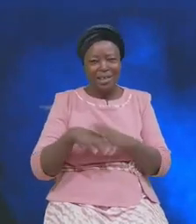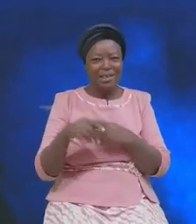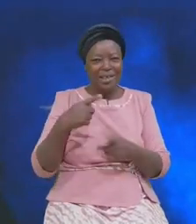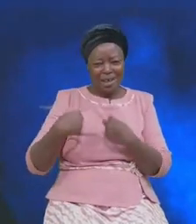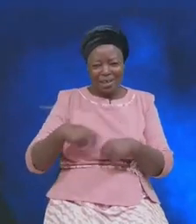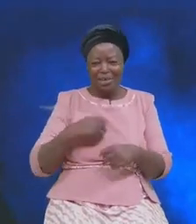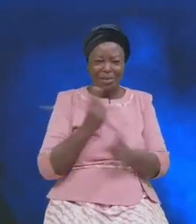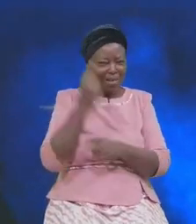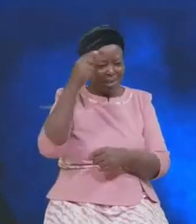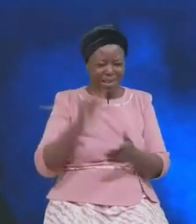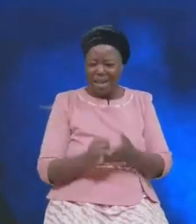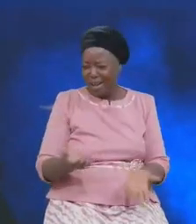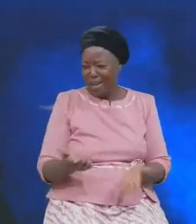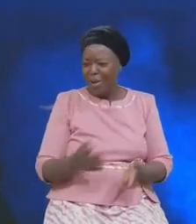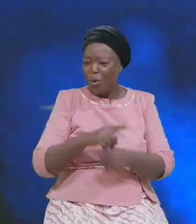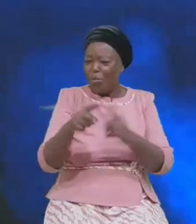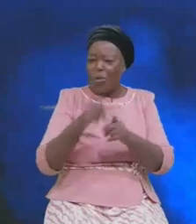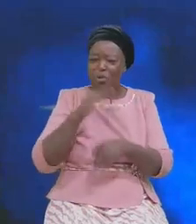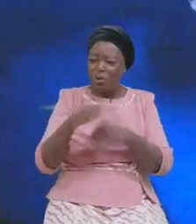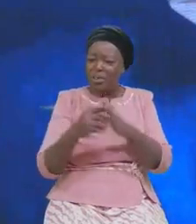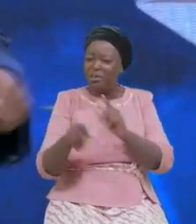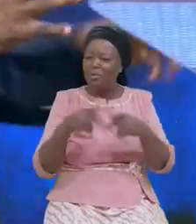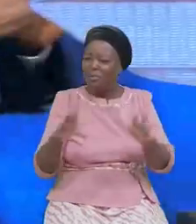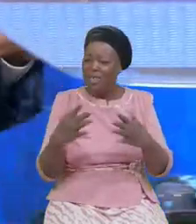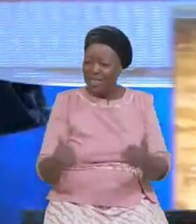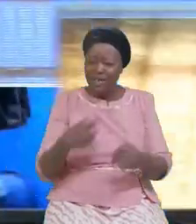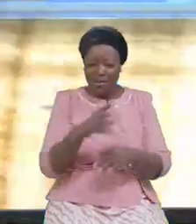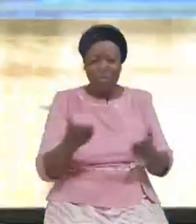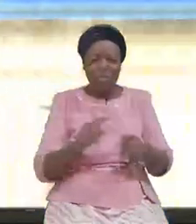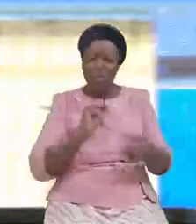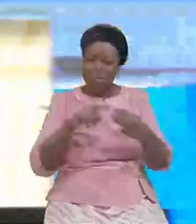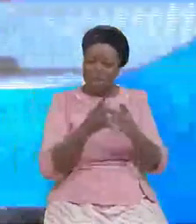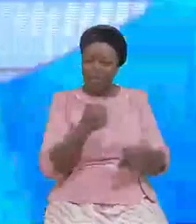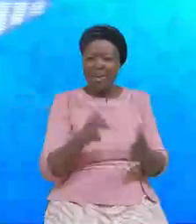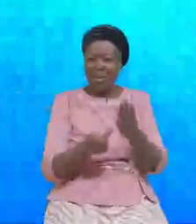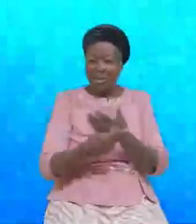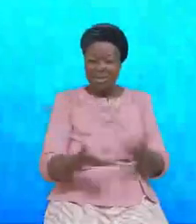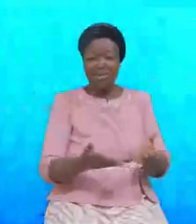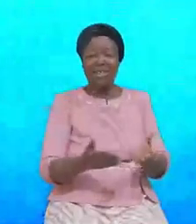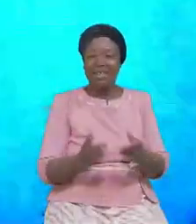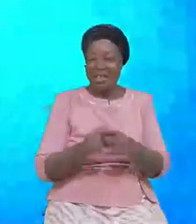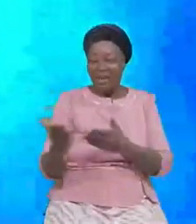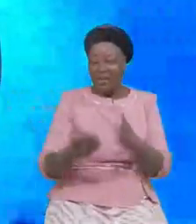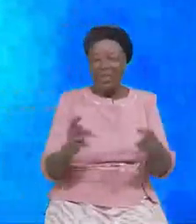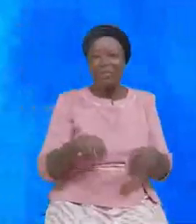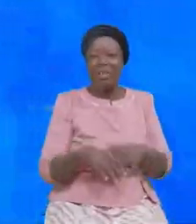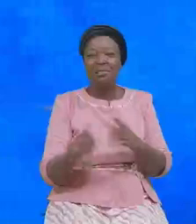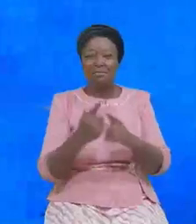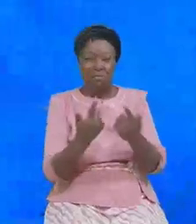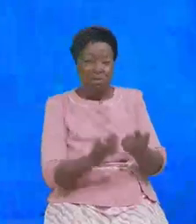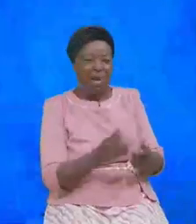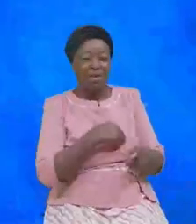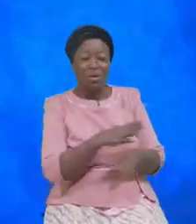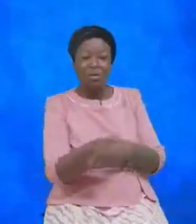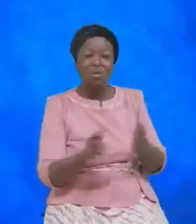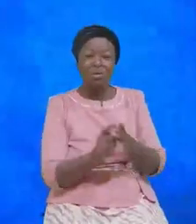quand? Ils veulent que nous commencions encore une autre croisade ici. Alors, on les a amenés groupe par groupe. Et ces groupes, on les